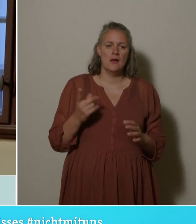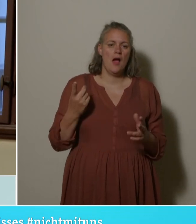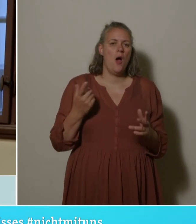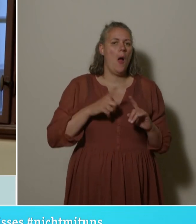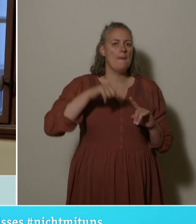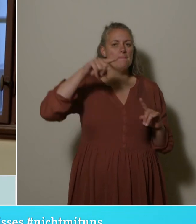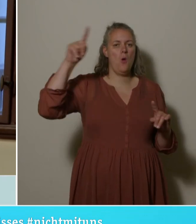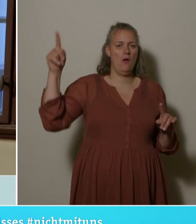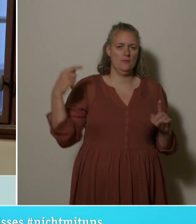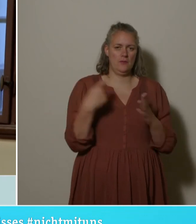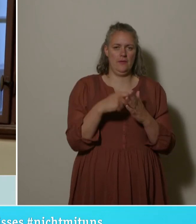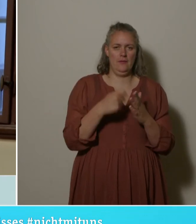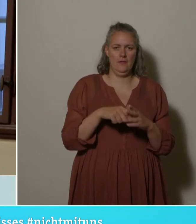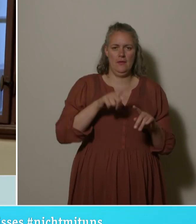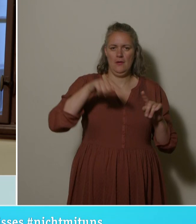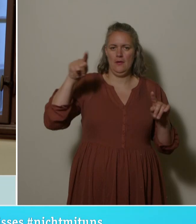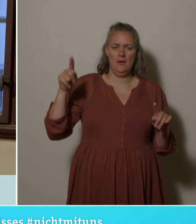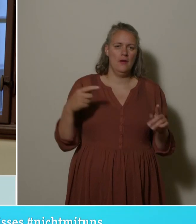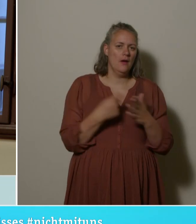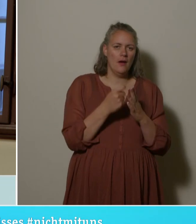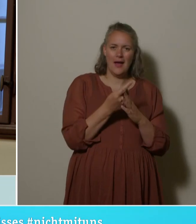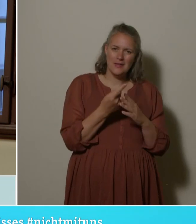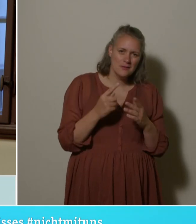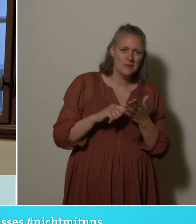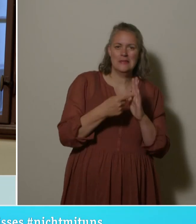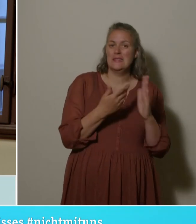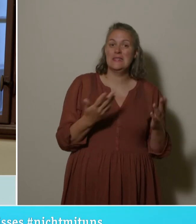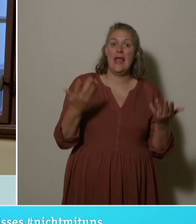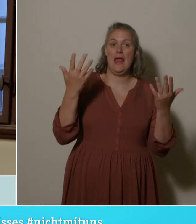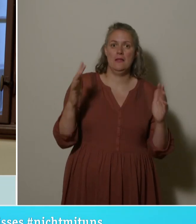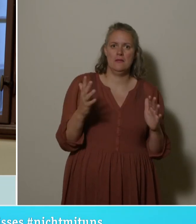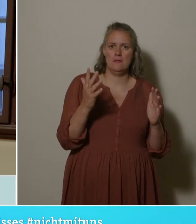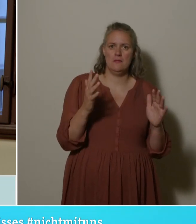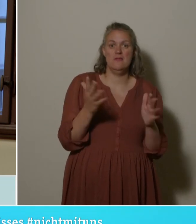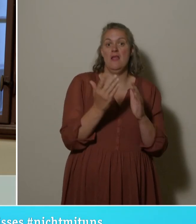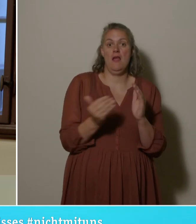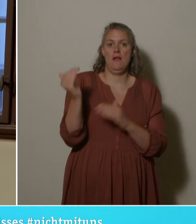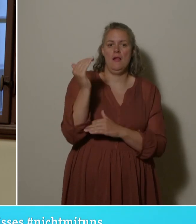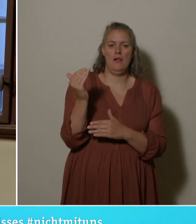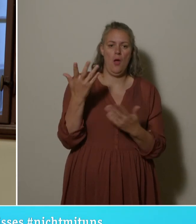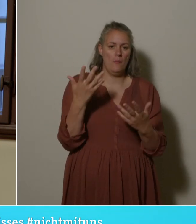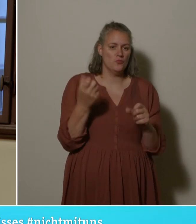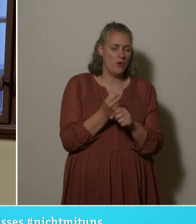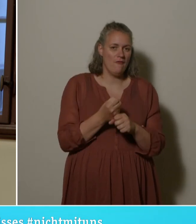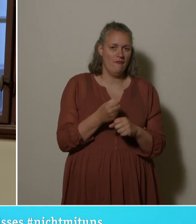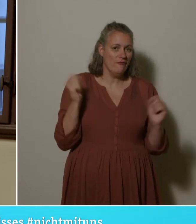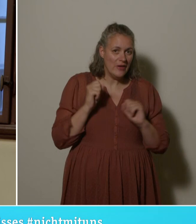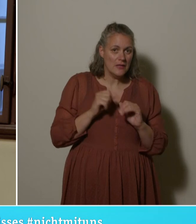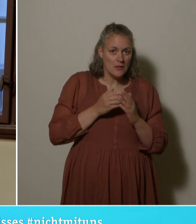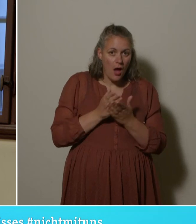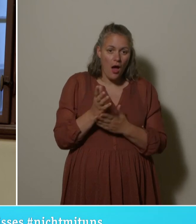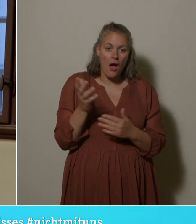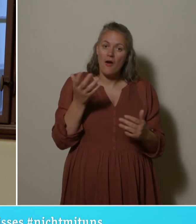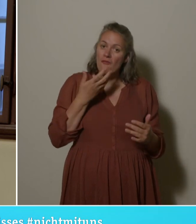Börse verfolgt, teilweise ist das Verzehnfachung. Und wir wussten ja nicht, ob wir durch den Winter kommen, warm. Und es war, ja, ich hatte